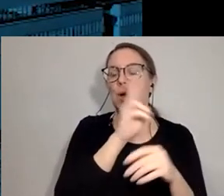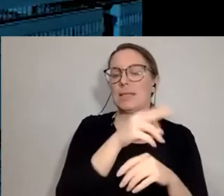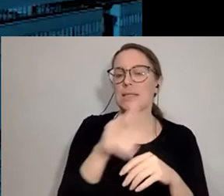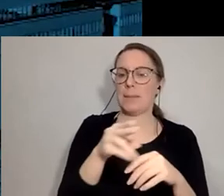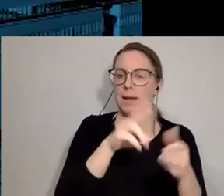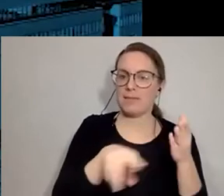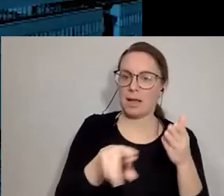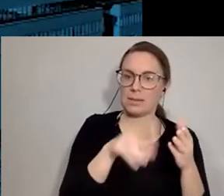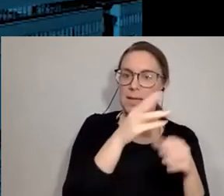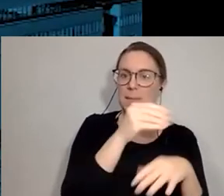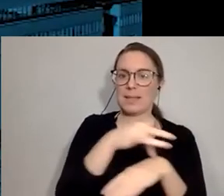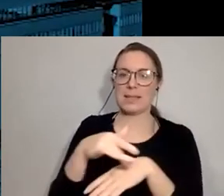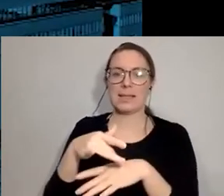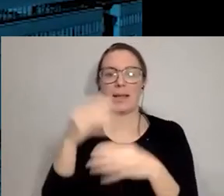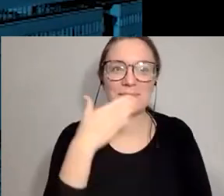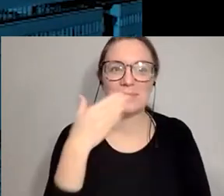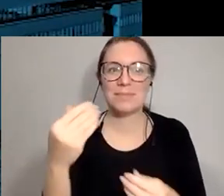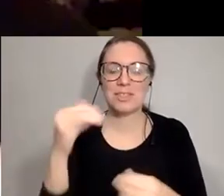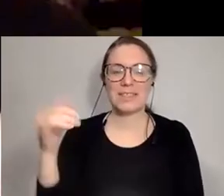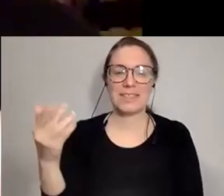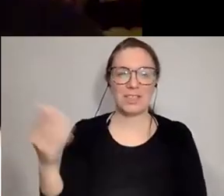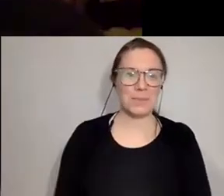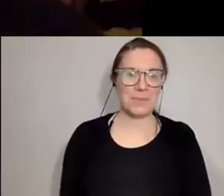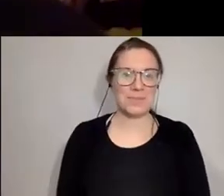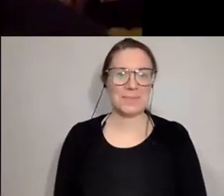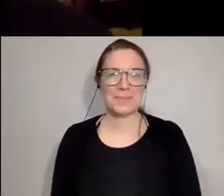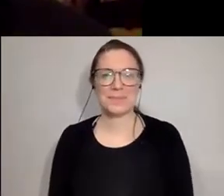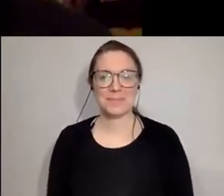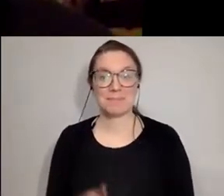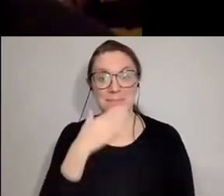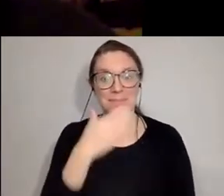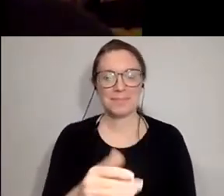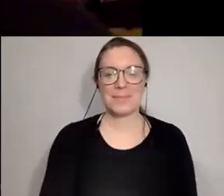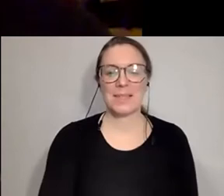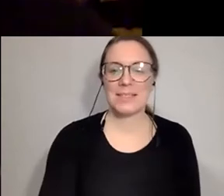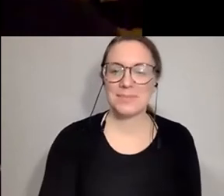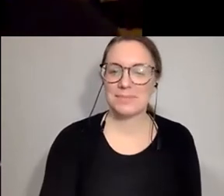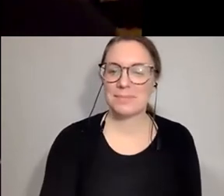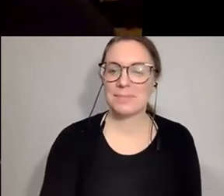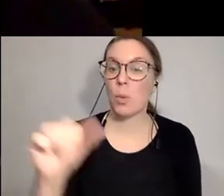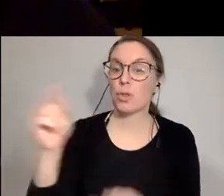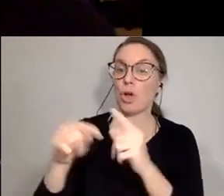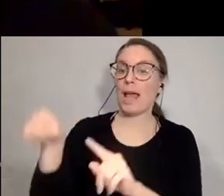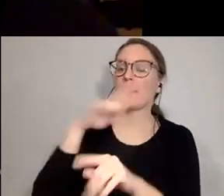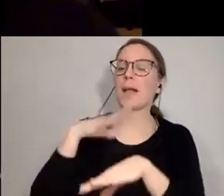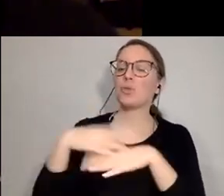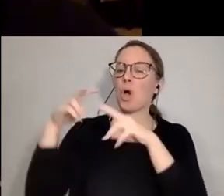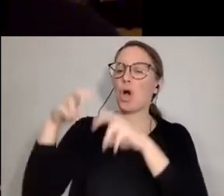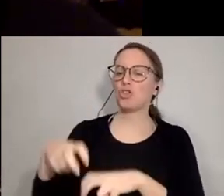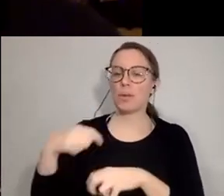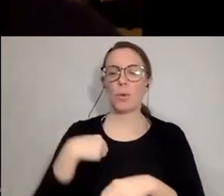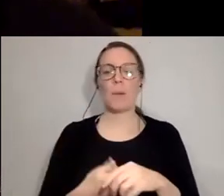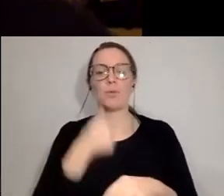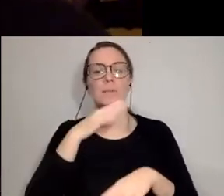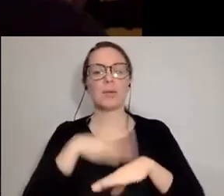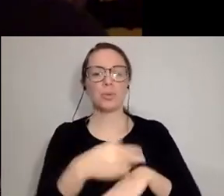Nous t'écoutons, Jennifer. Alors, les collègues ont fait part de travaux de recherche. Pour ma part, je vais vous parler un